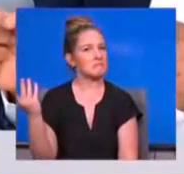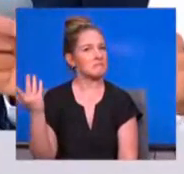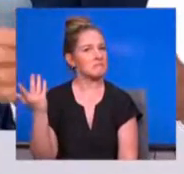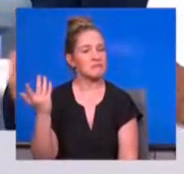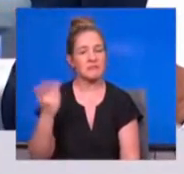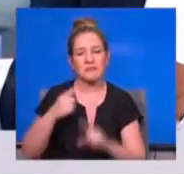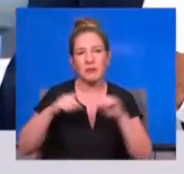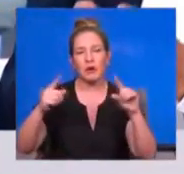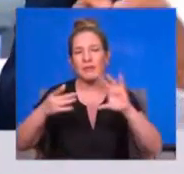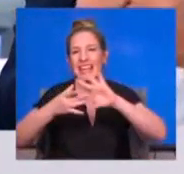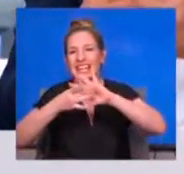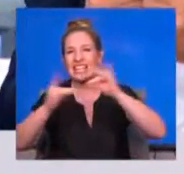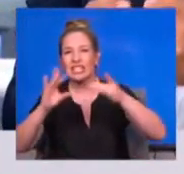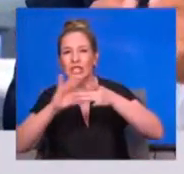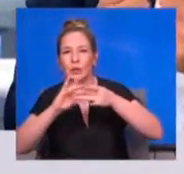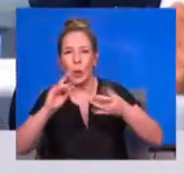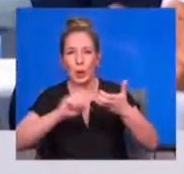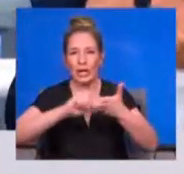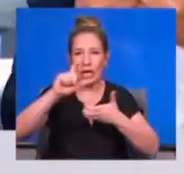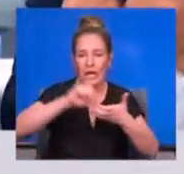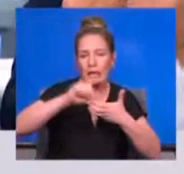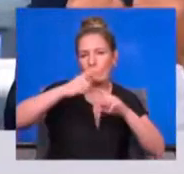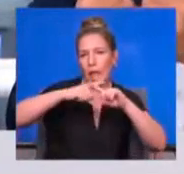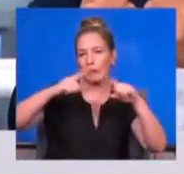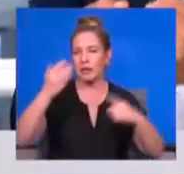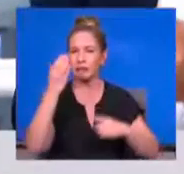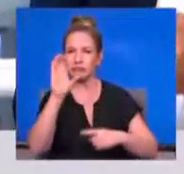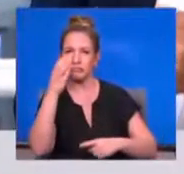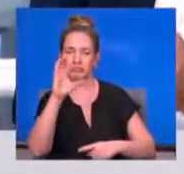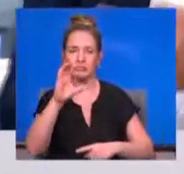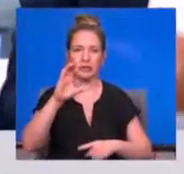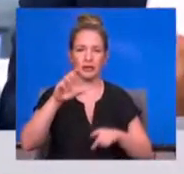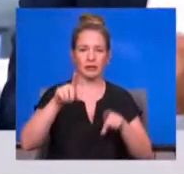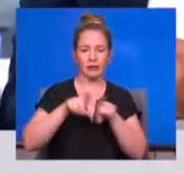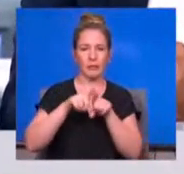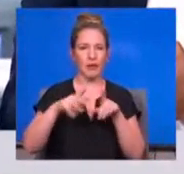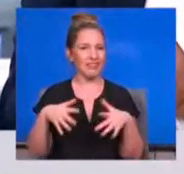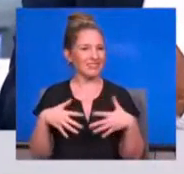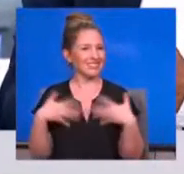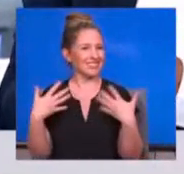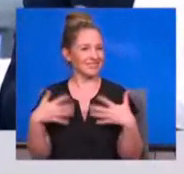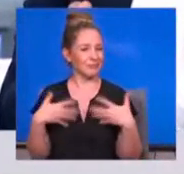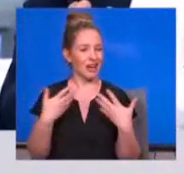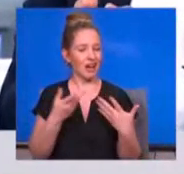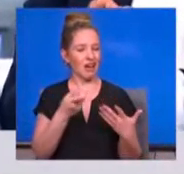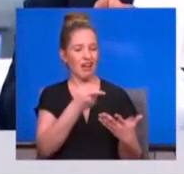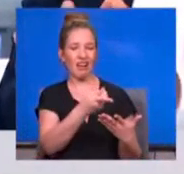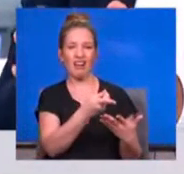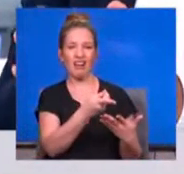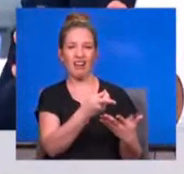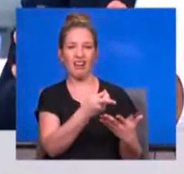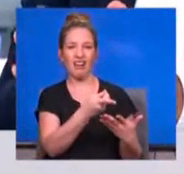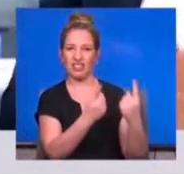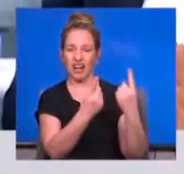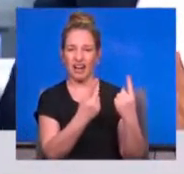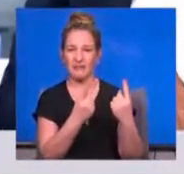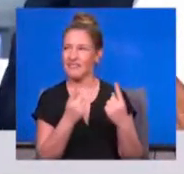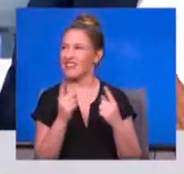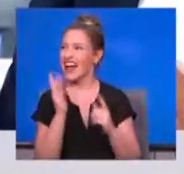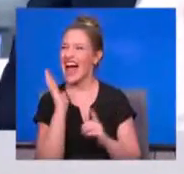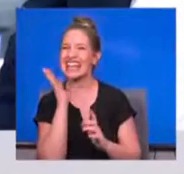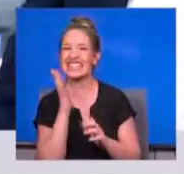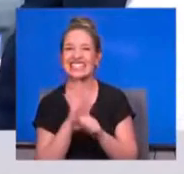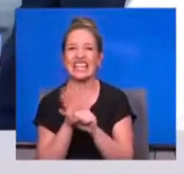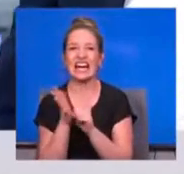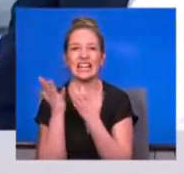מיני דברים כאלה, סוג של שמחה לעד, אבל בצורה כל כך אכזרית, שאתה, בוא, אתה לוקח צעד